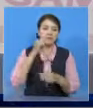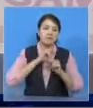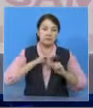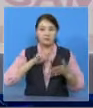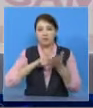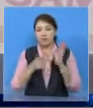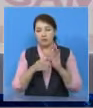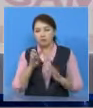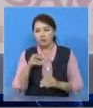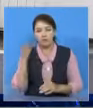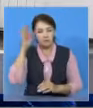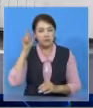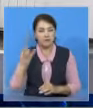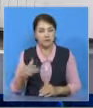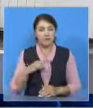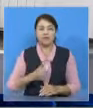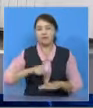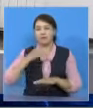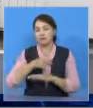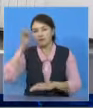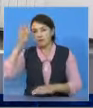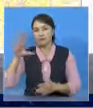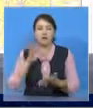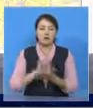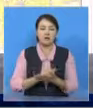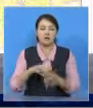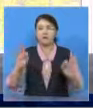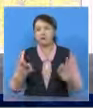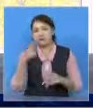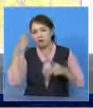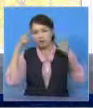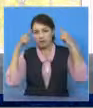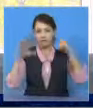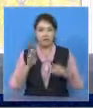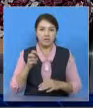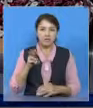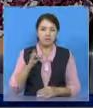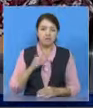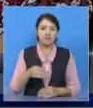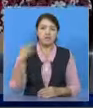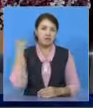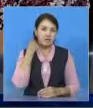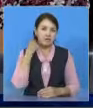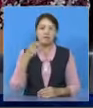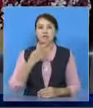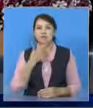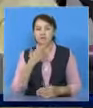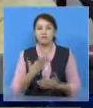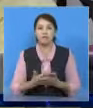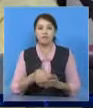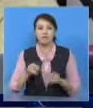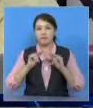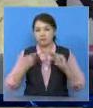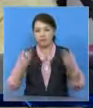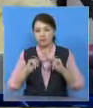кабинет юриста, психолога. Самые популярные кружки – ораторское мастерство, SMM-менеджмент и английский язык. По словам